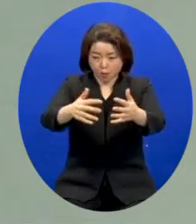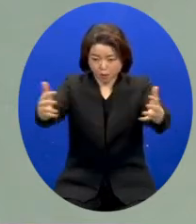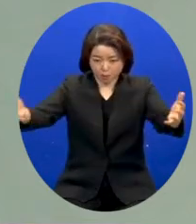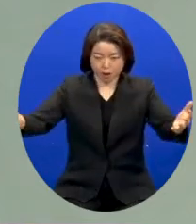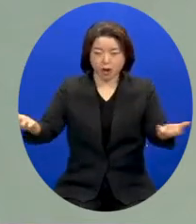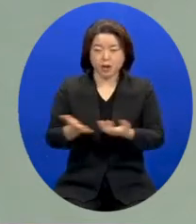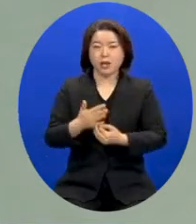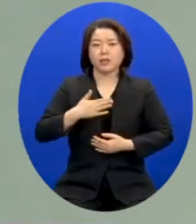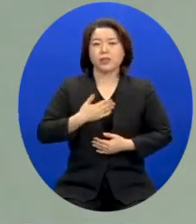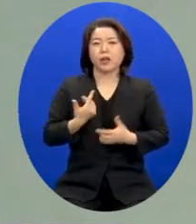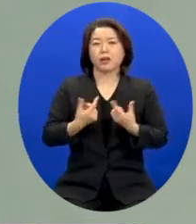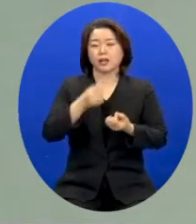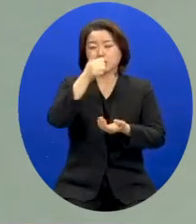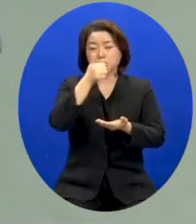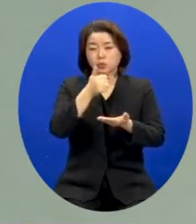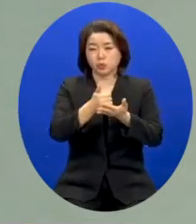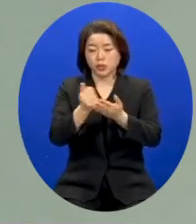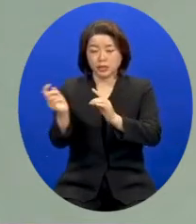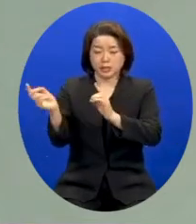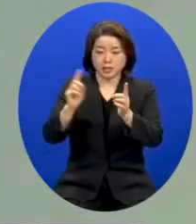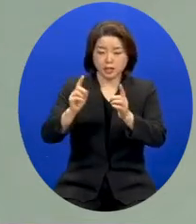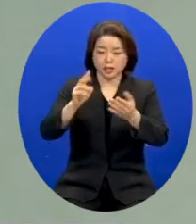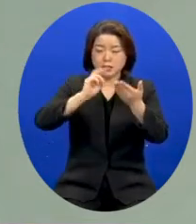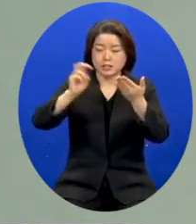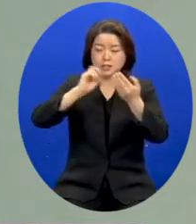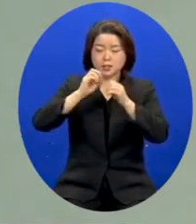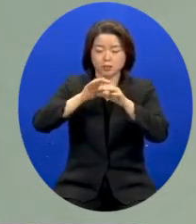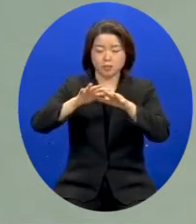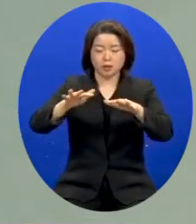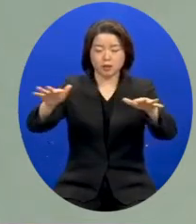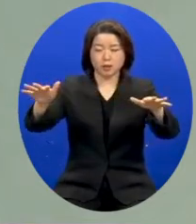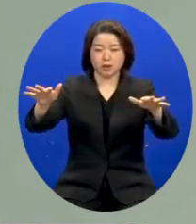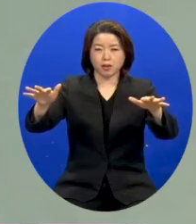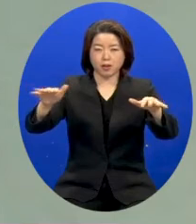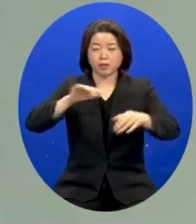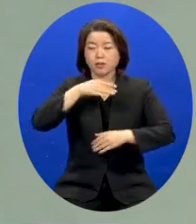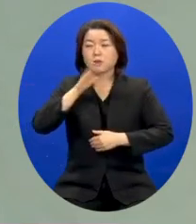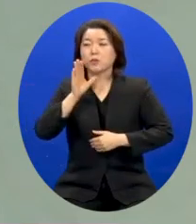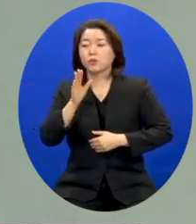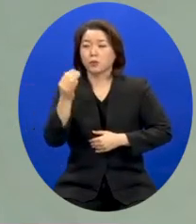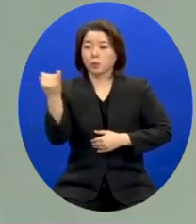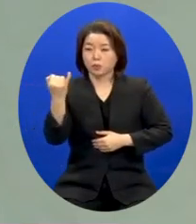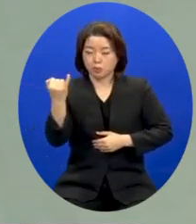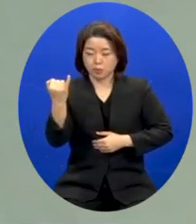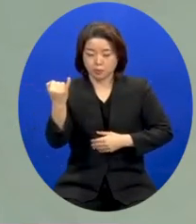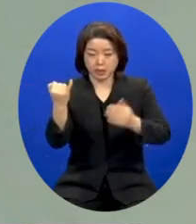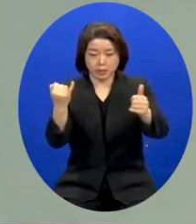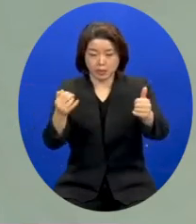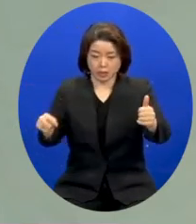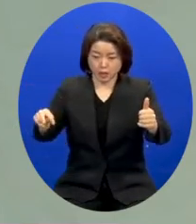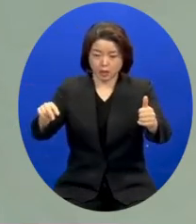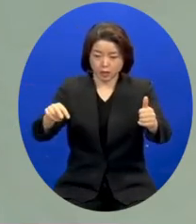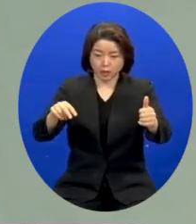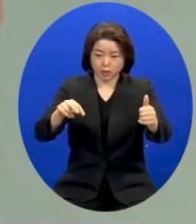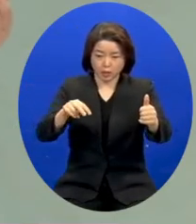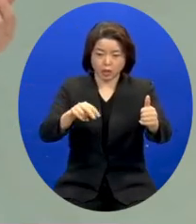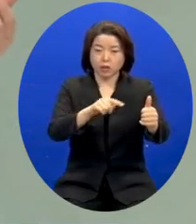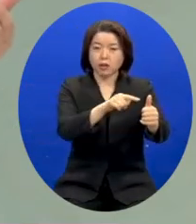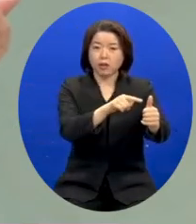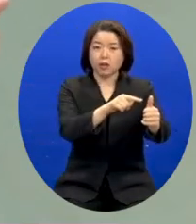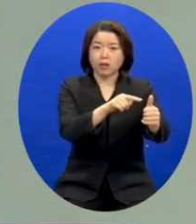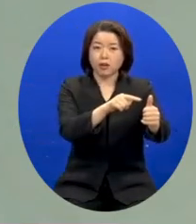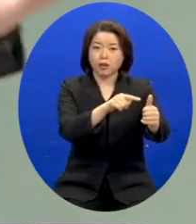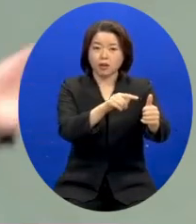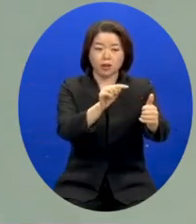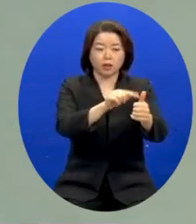나 같은 죄인 살리신 그 찬송이 울려 퍼졌어요. 그리고 그 노부인이 반드 브렉 씨에게 다가가는데 반드 브렉